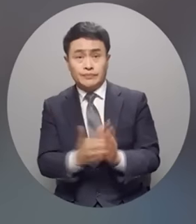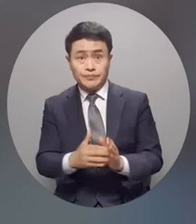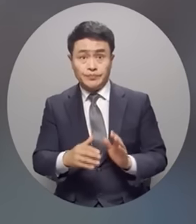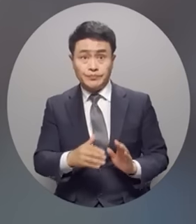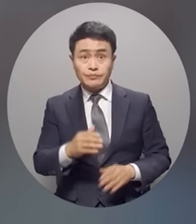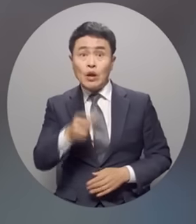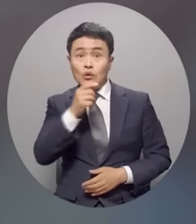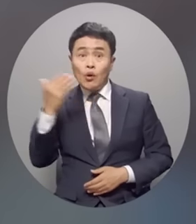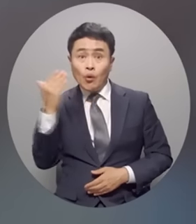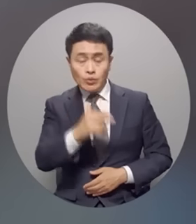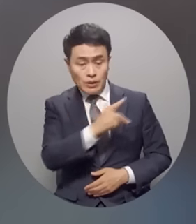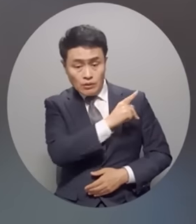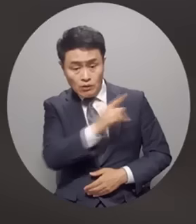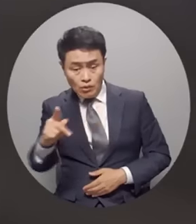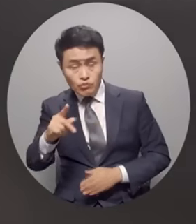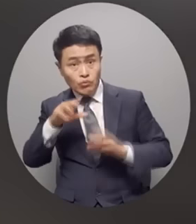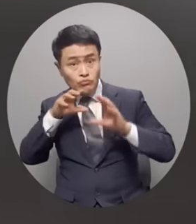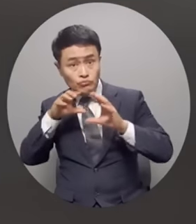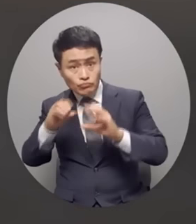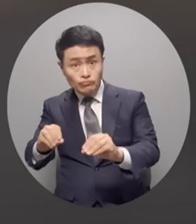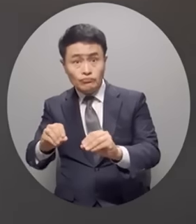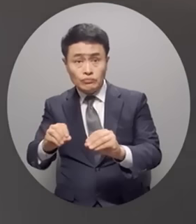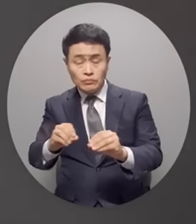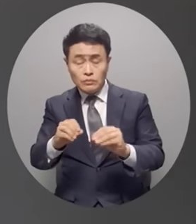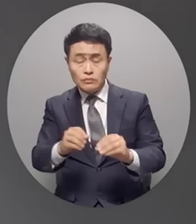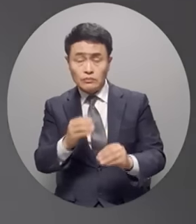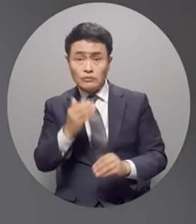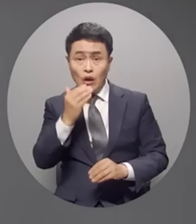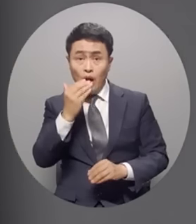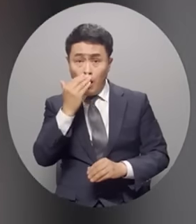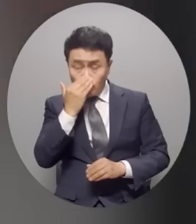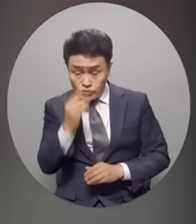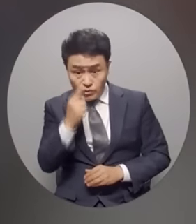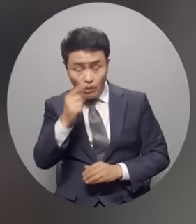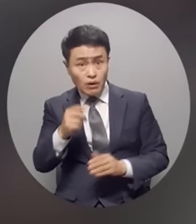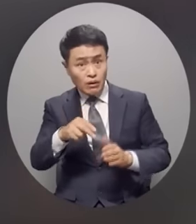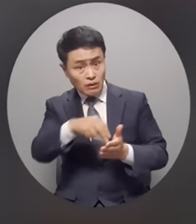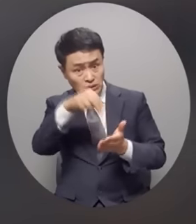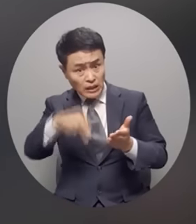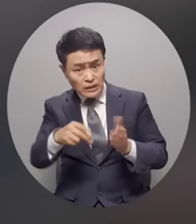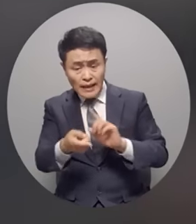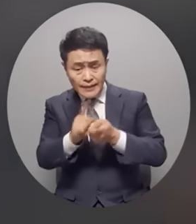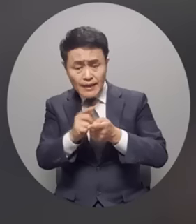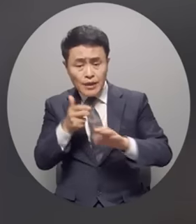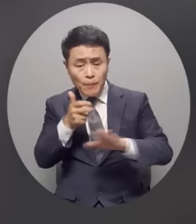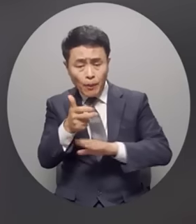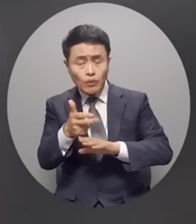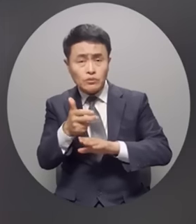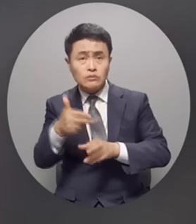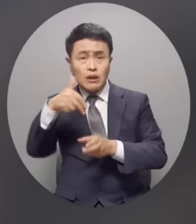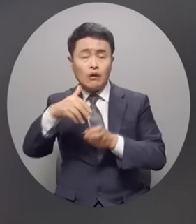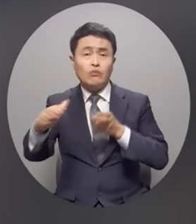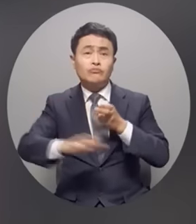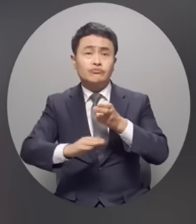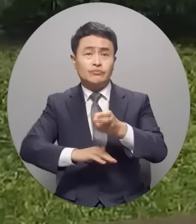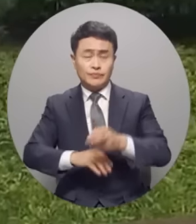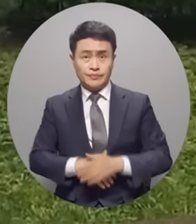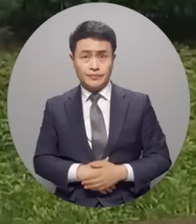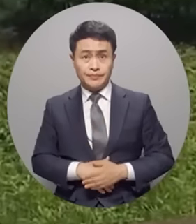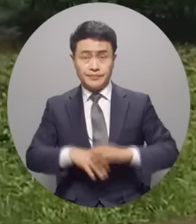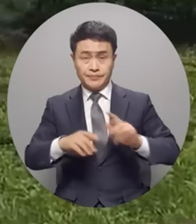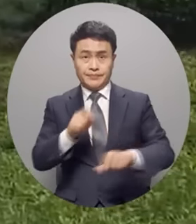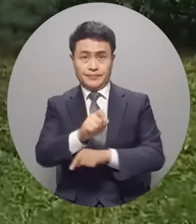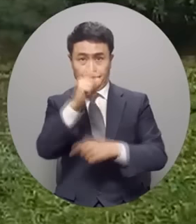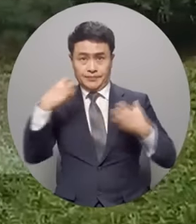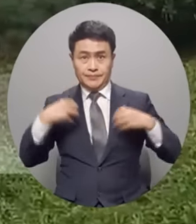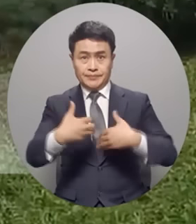가는 KTX 열차 운행이 중지되면서 순천역에서 내린 승객들은 대체 버스로 발걸음을 돌리기도 했습니다.